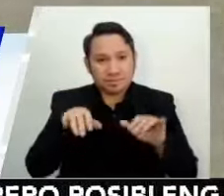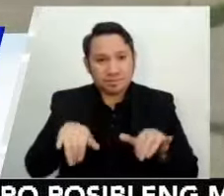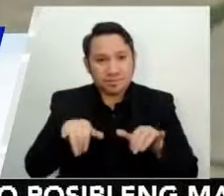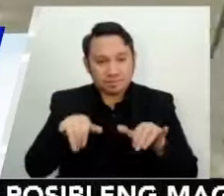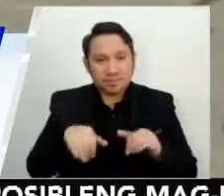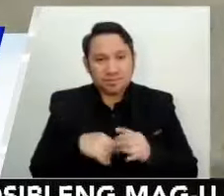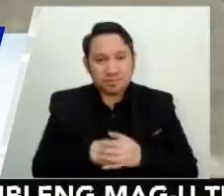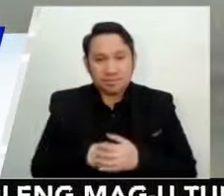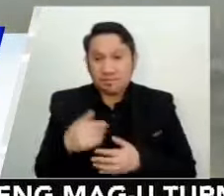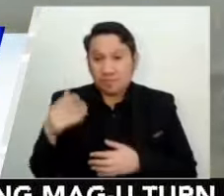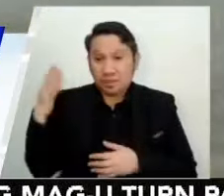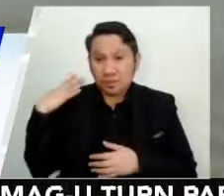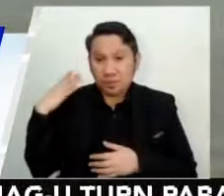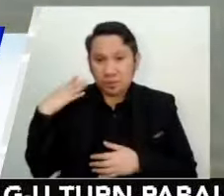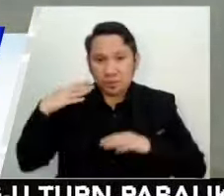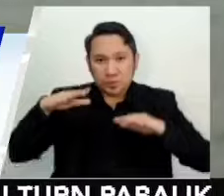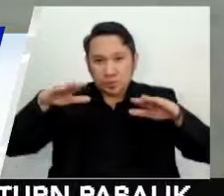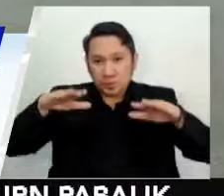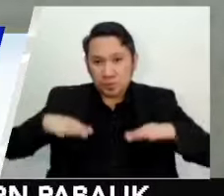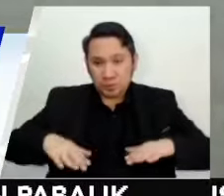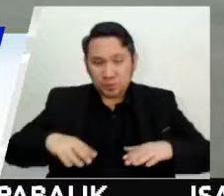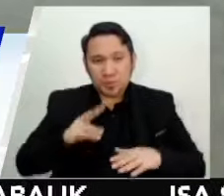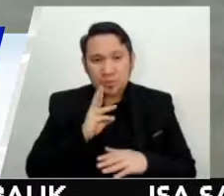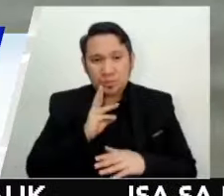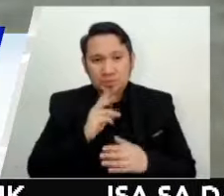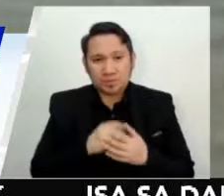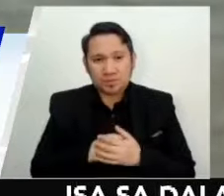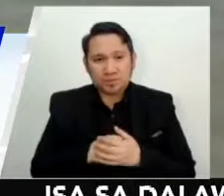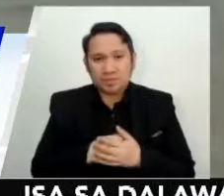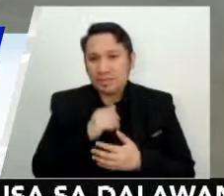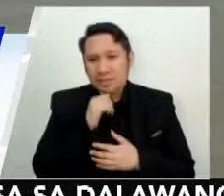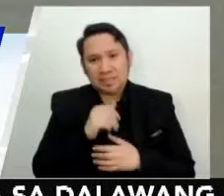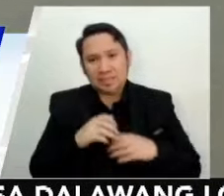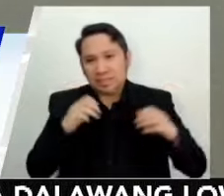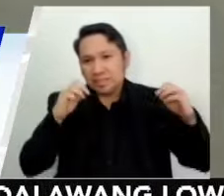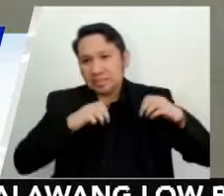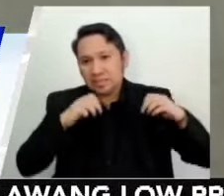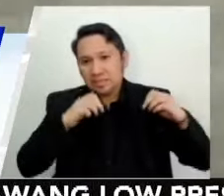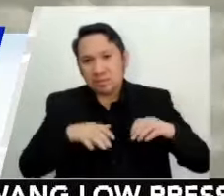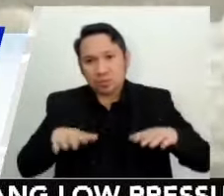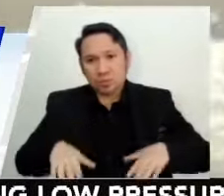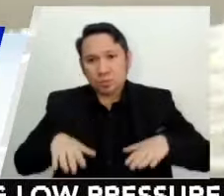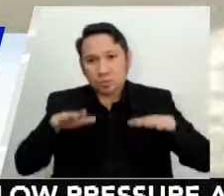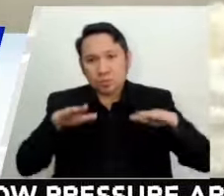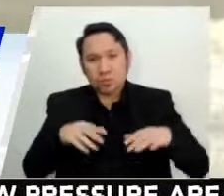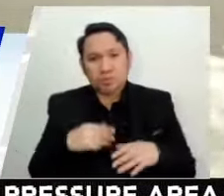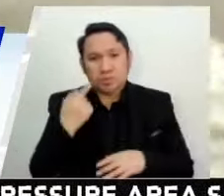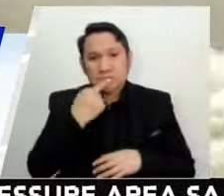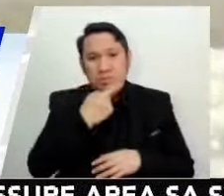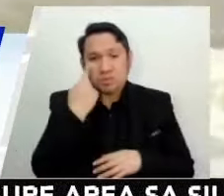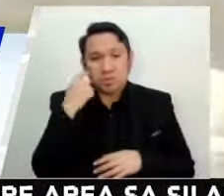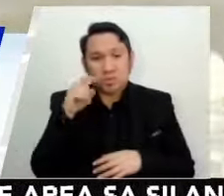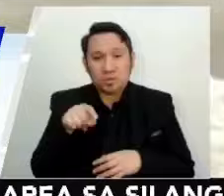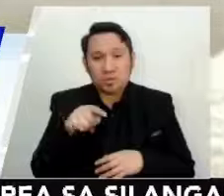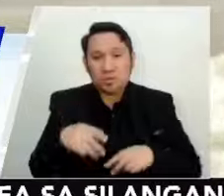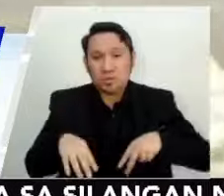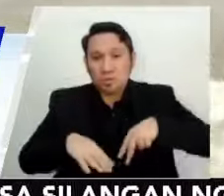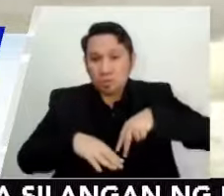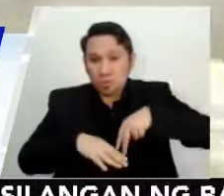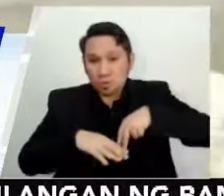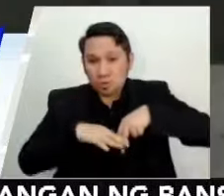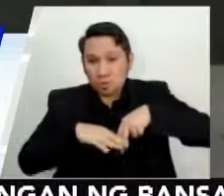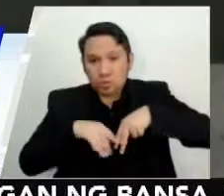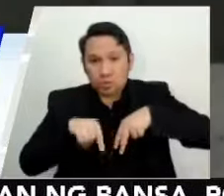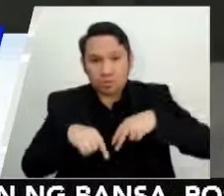na humupa ang baha. Hindi raw kasi nila inasahan na tataas ang baha dahil karaniwan ay hanggang tuhod lang ang inaabot nito.